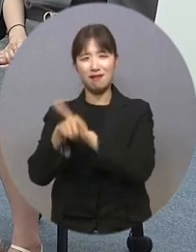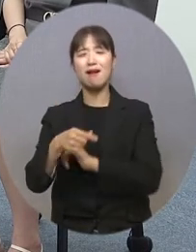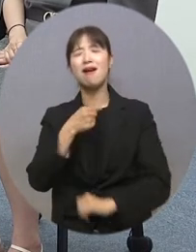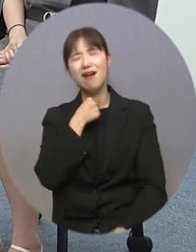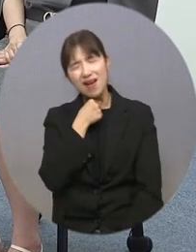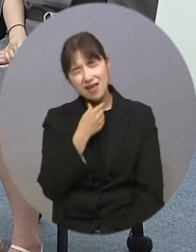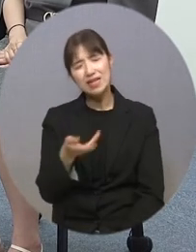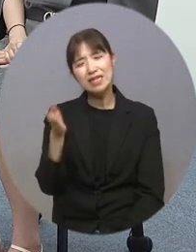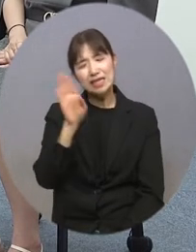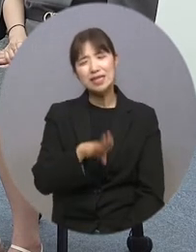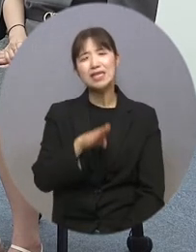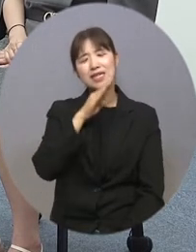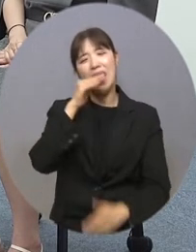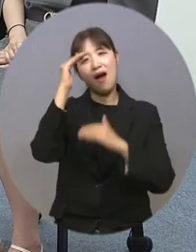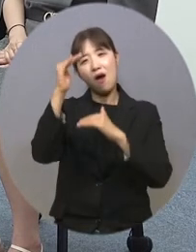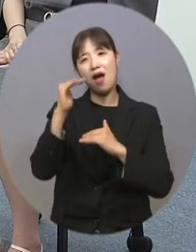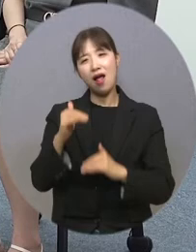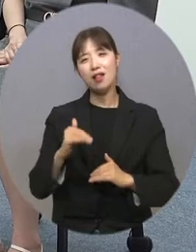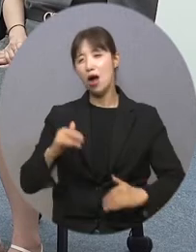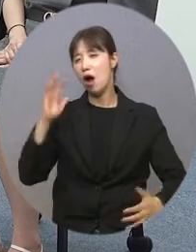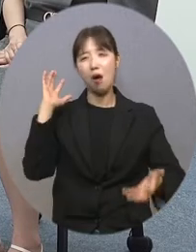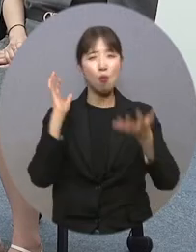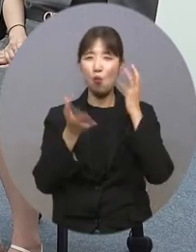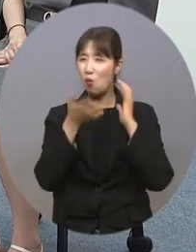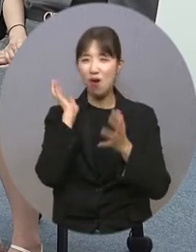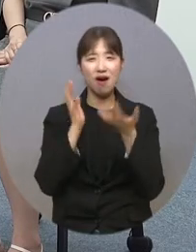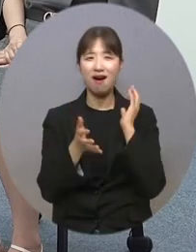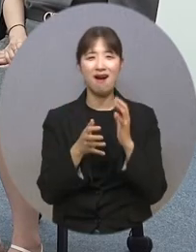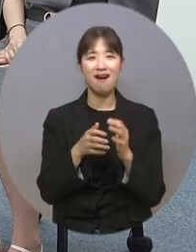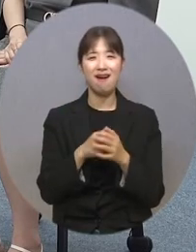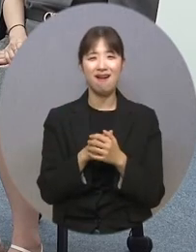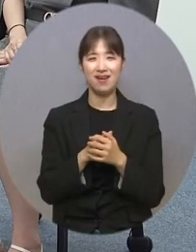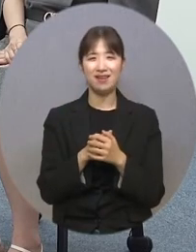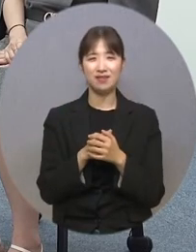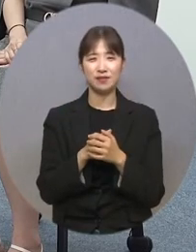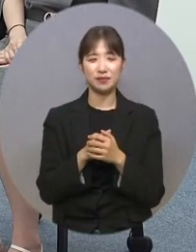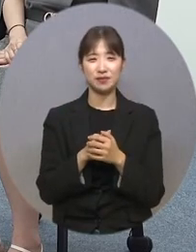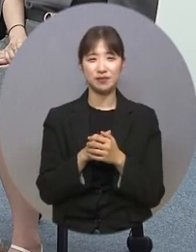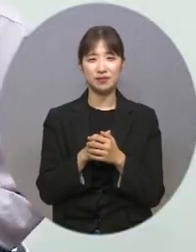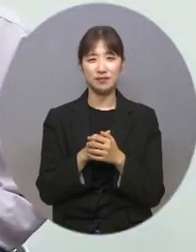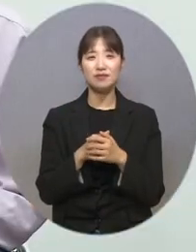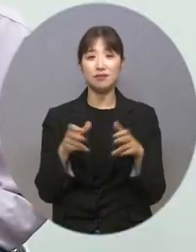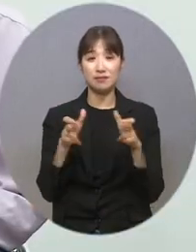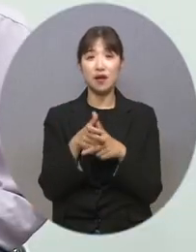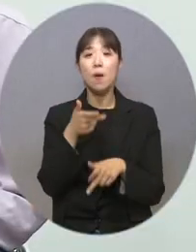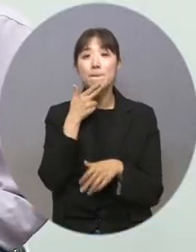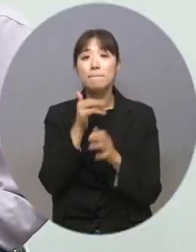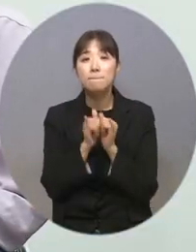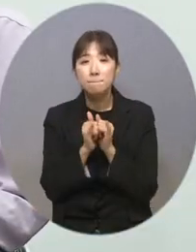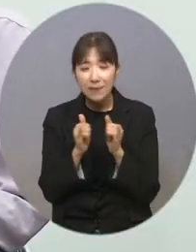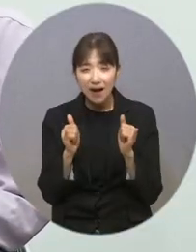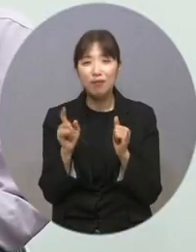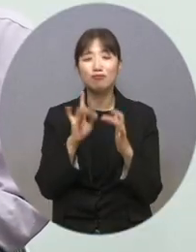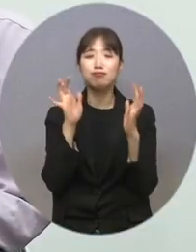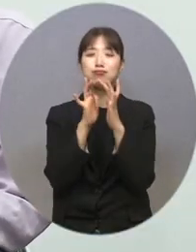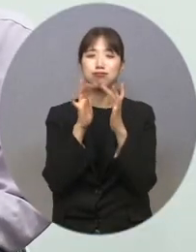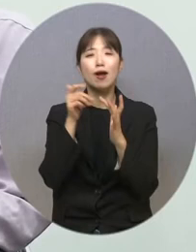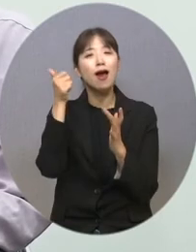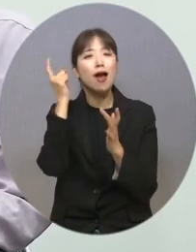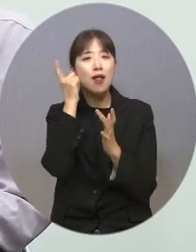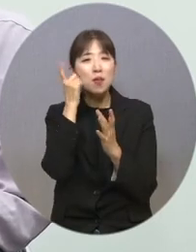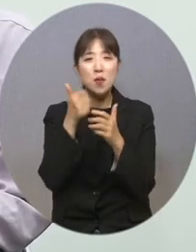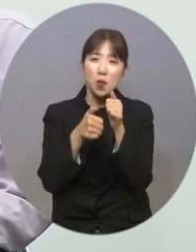하는데 그 과정이 동 복잡해요 이게 좀 흐르 비장애인 들은 그냥 인터넷이나 핸드폰